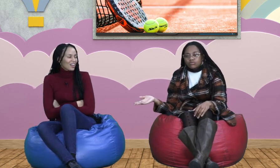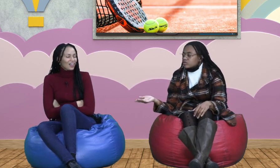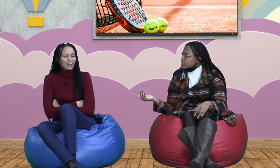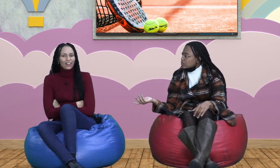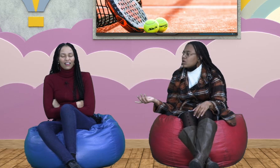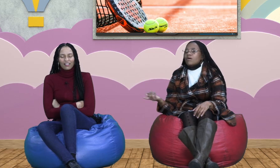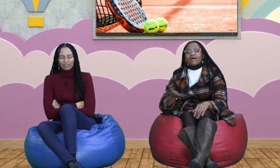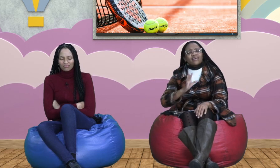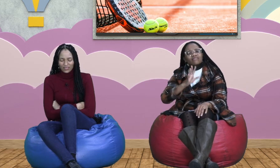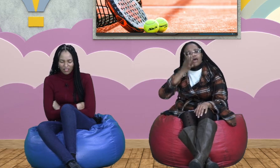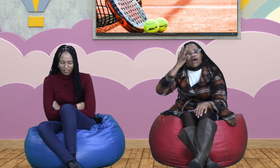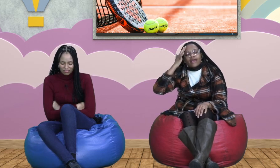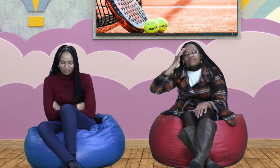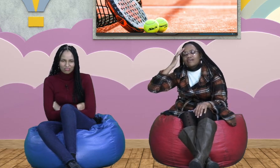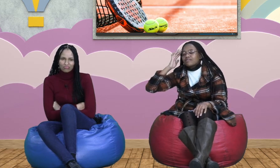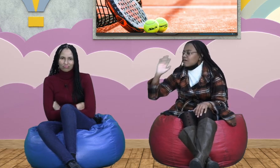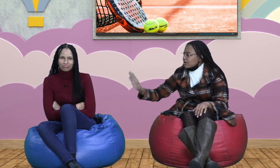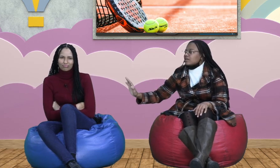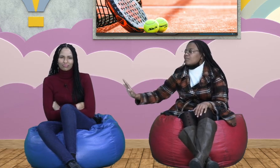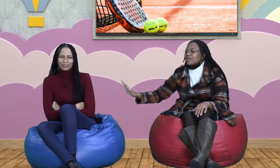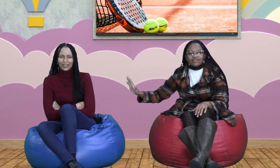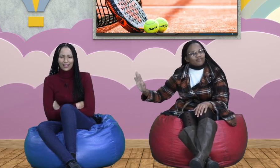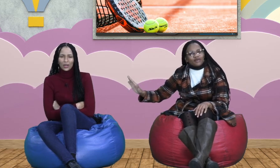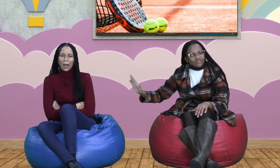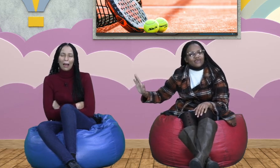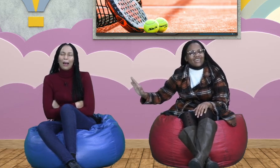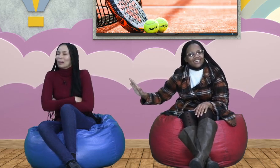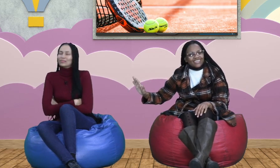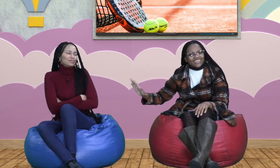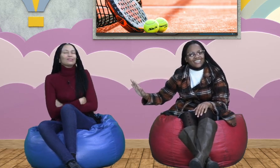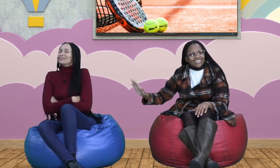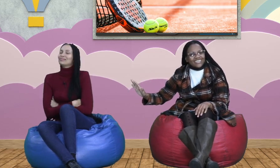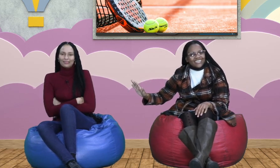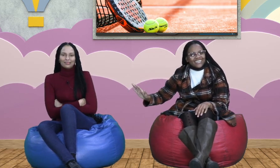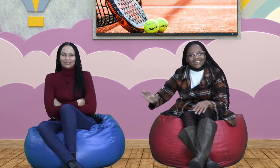gegee het, moet ons dit gaan doen. Maatjies, ek het nie krag nie. Praat asseblief met haar.